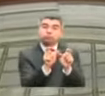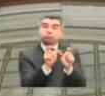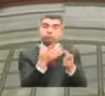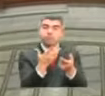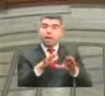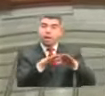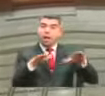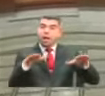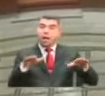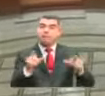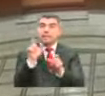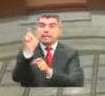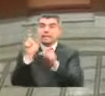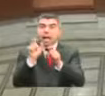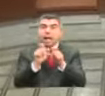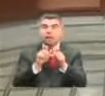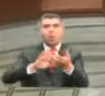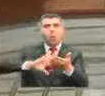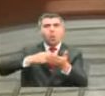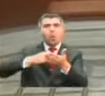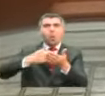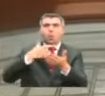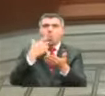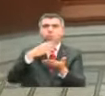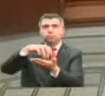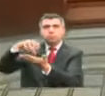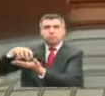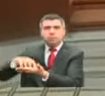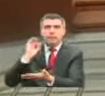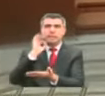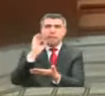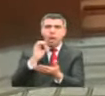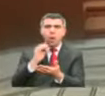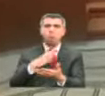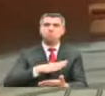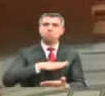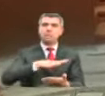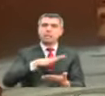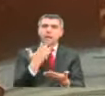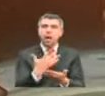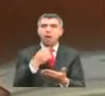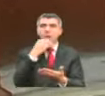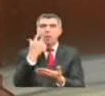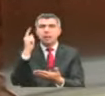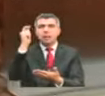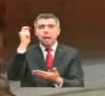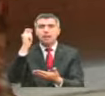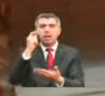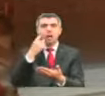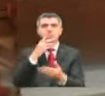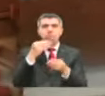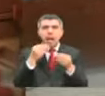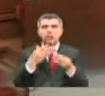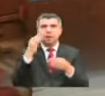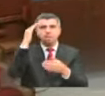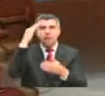مواطن حيثما كان في كل قرية أو في كل مدينة في الشمال والجنوب والشرق والغرب، عندما